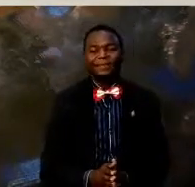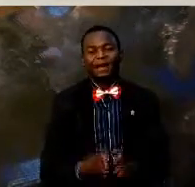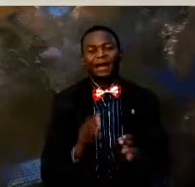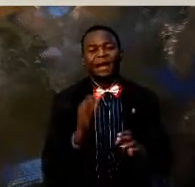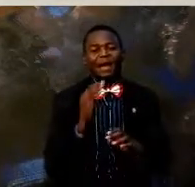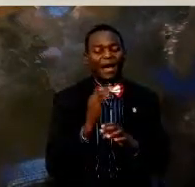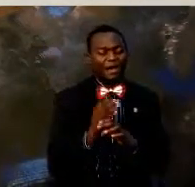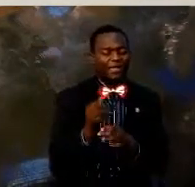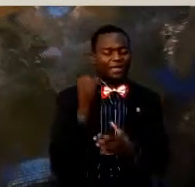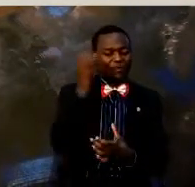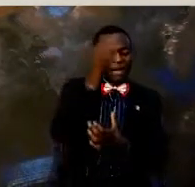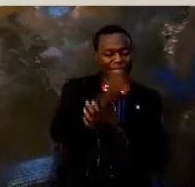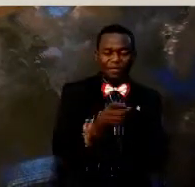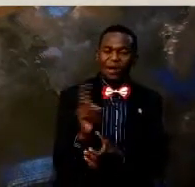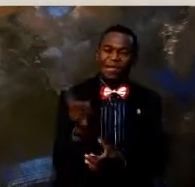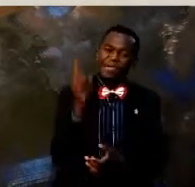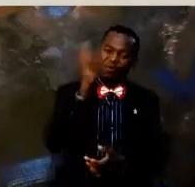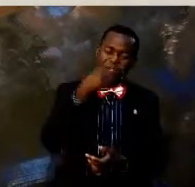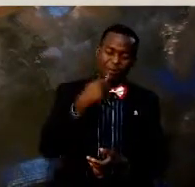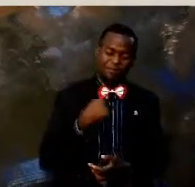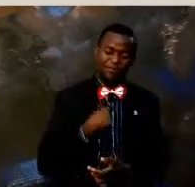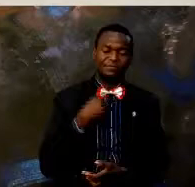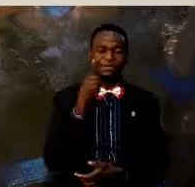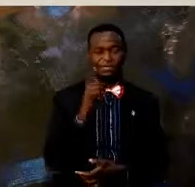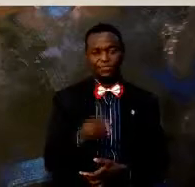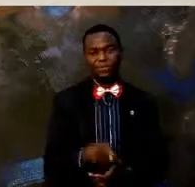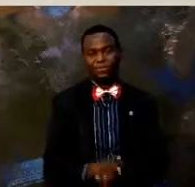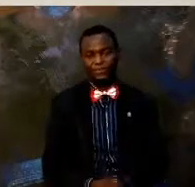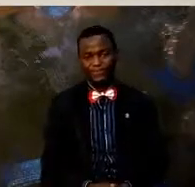Amekuwapo kabla ya Ibrahimu.